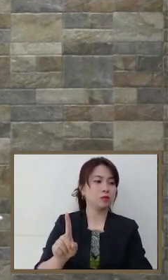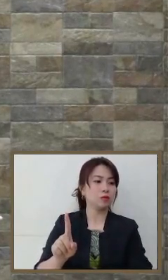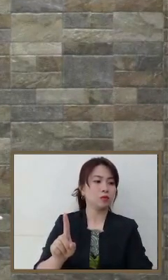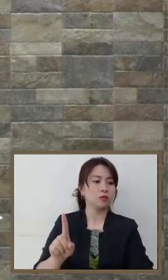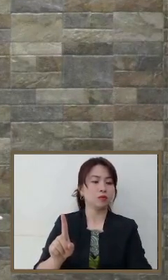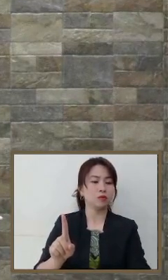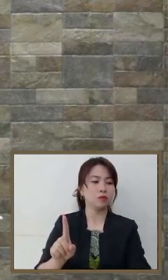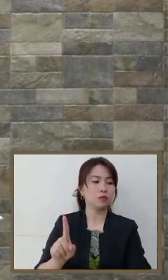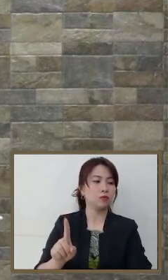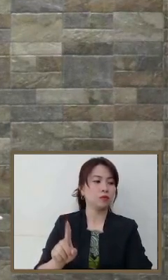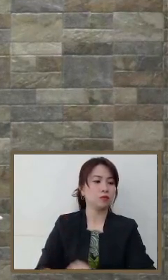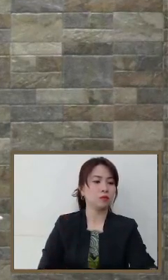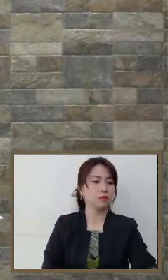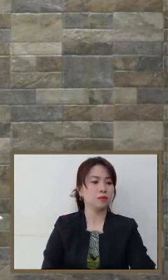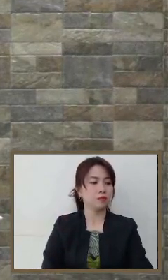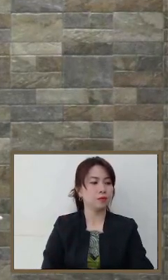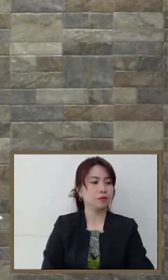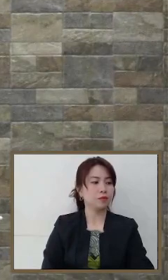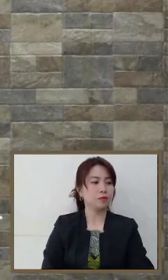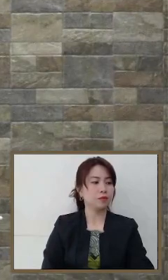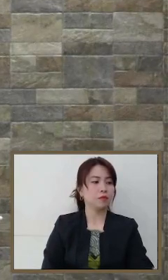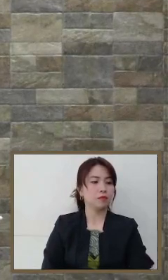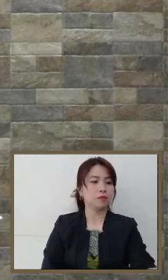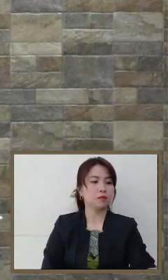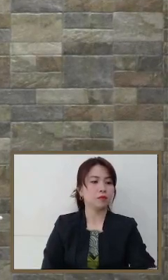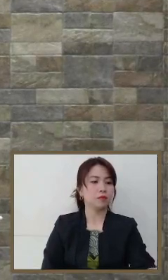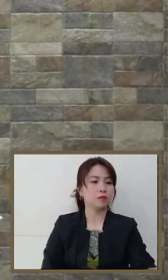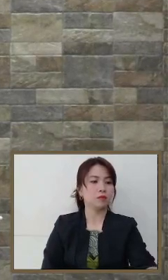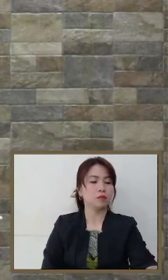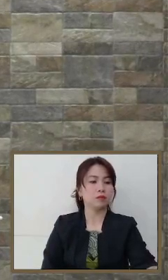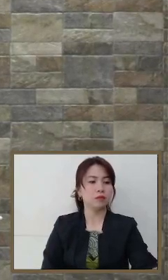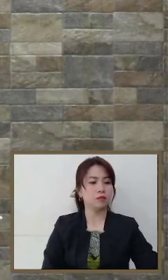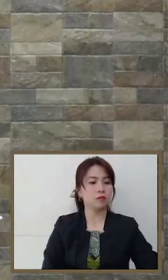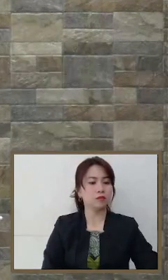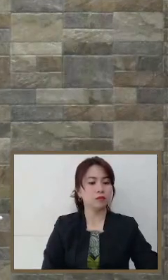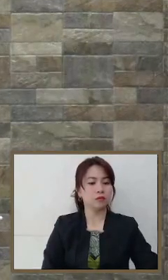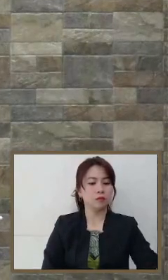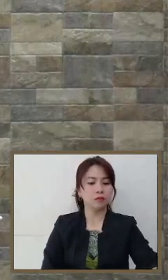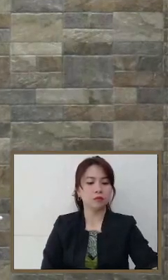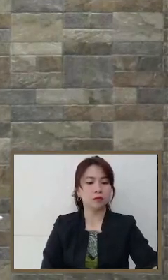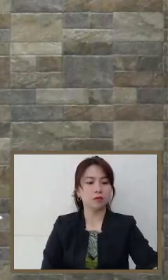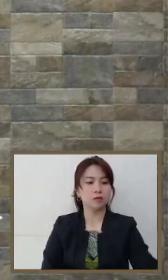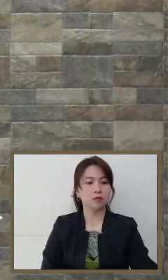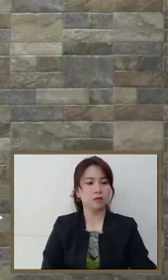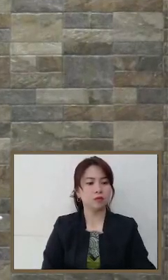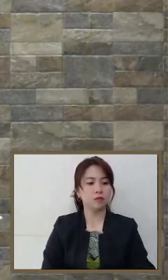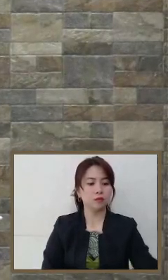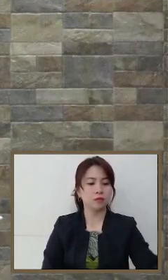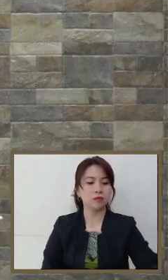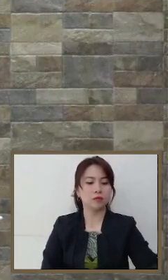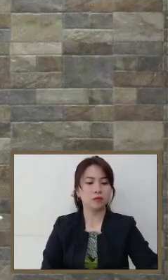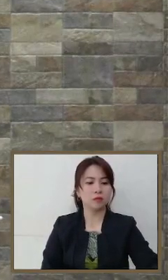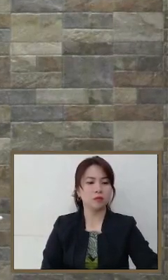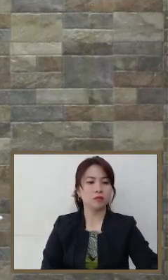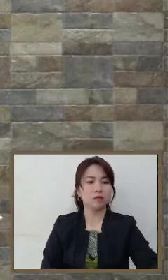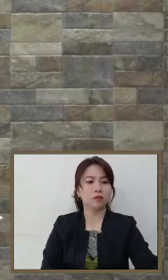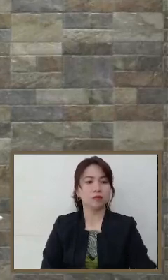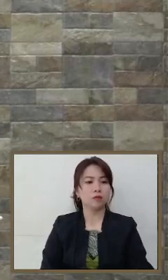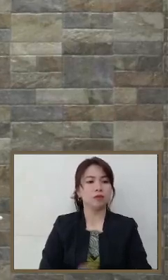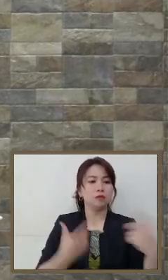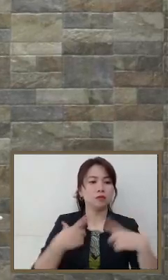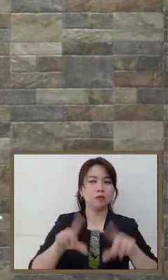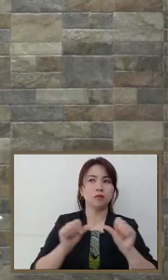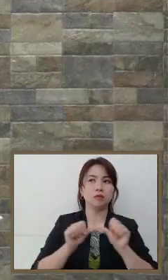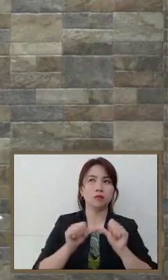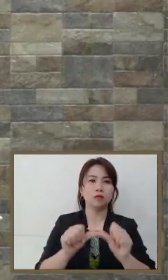9 ipagpapatuloy po natin ang ating aralin ah every Wednesday and that is